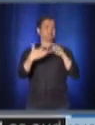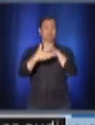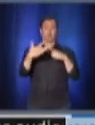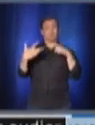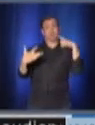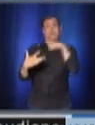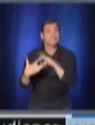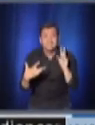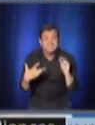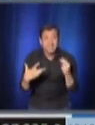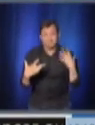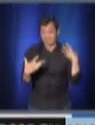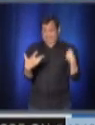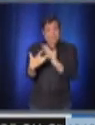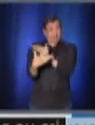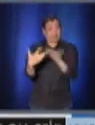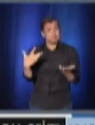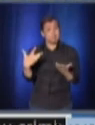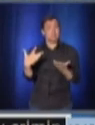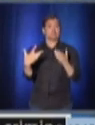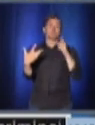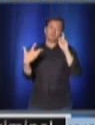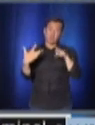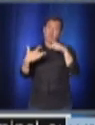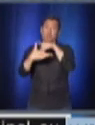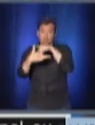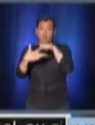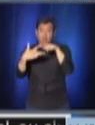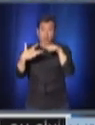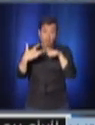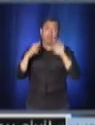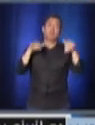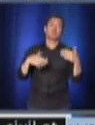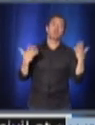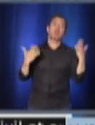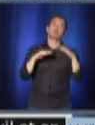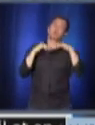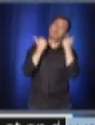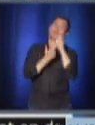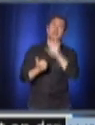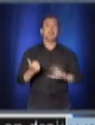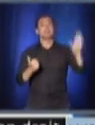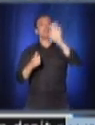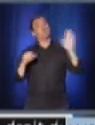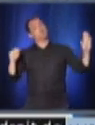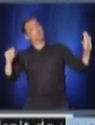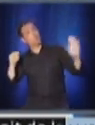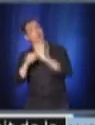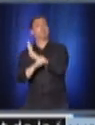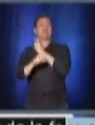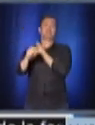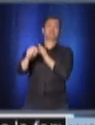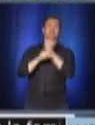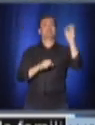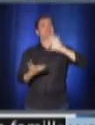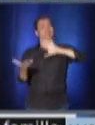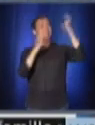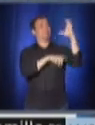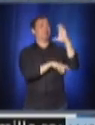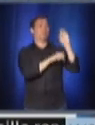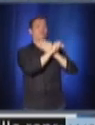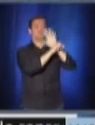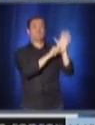2 mètres. Et si on ne fait pas ça, bien, c'est tout le monde qui va payer pour. Et ça, inquiétez-vous pas que si ça devient